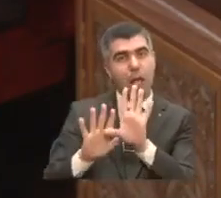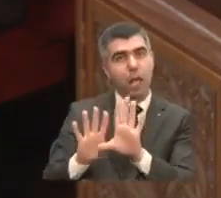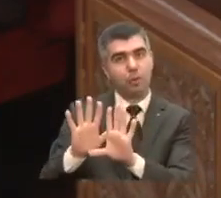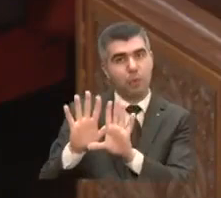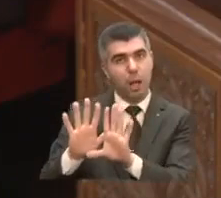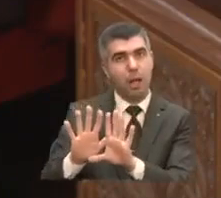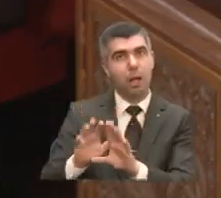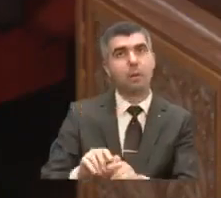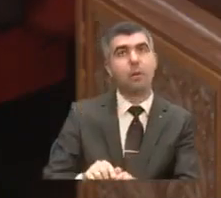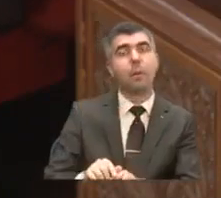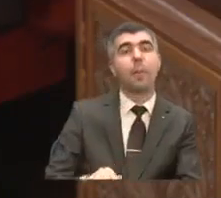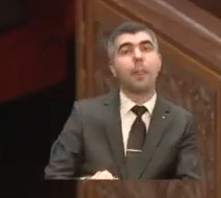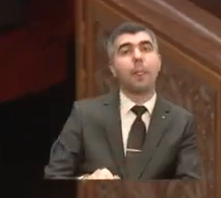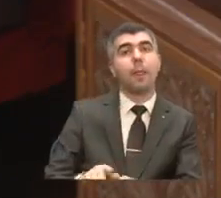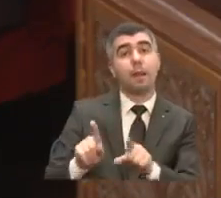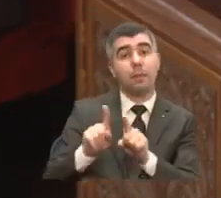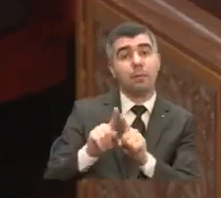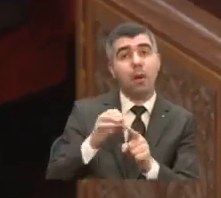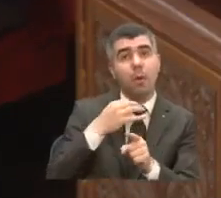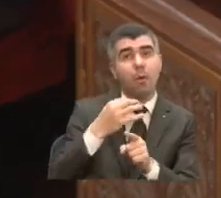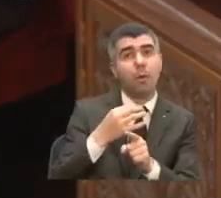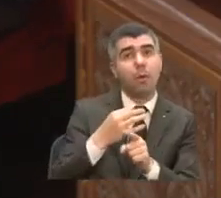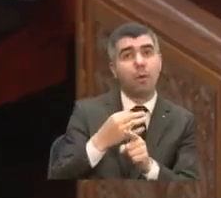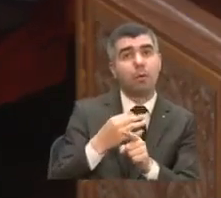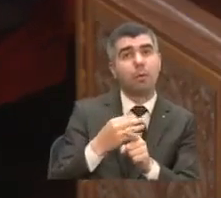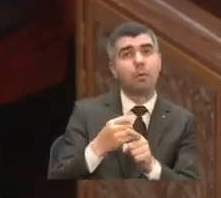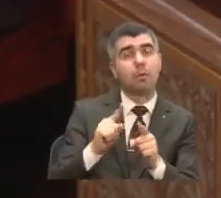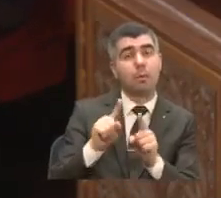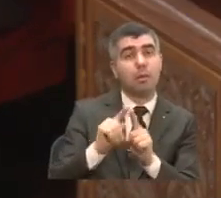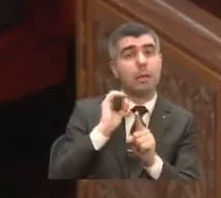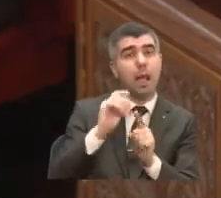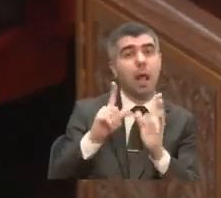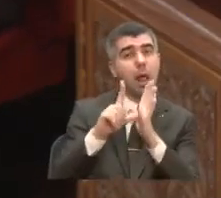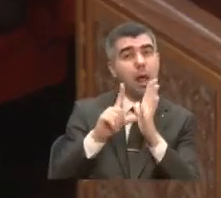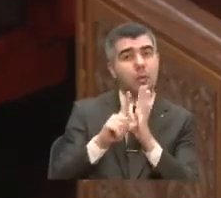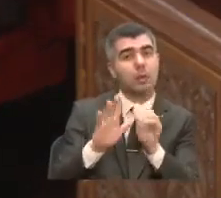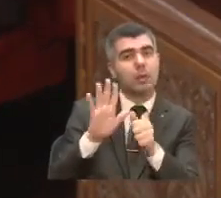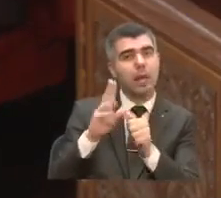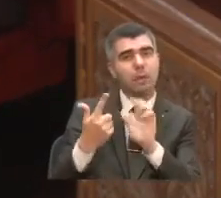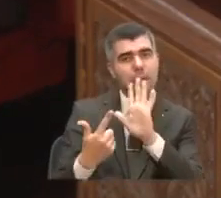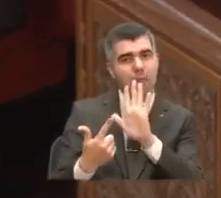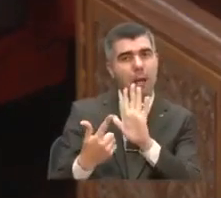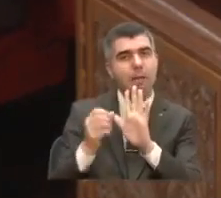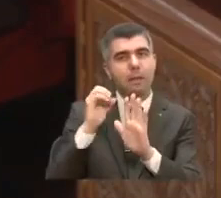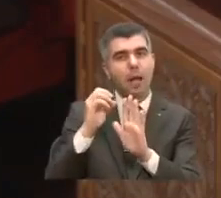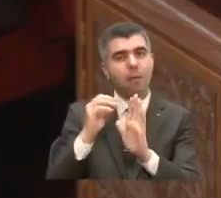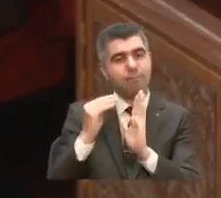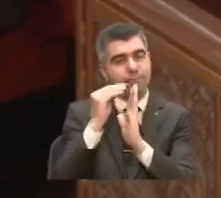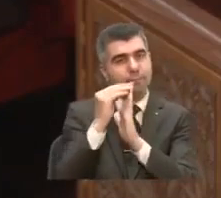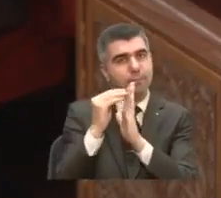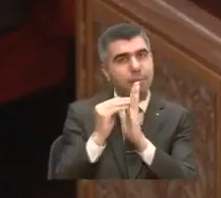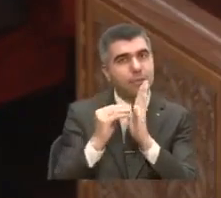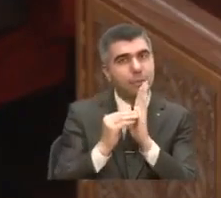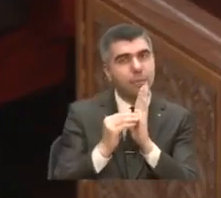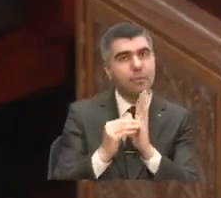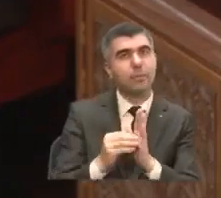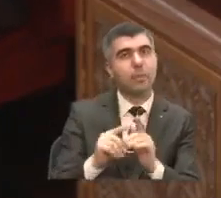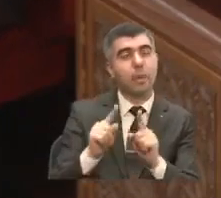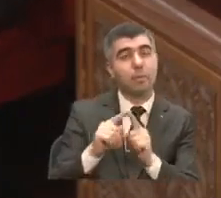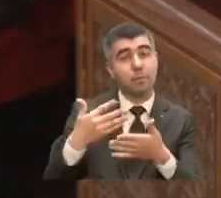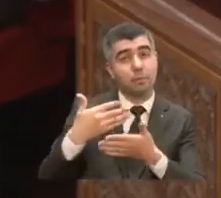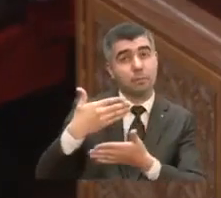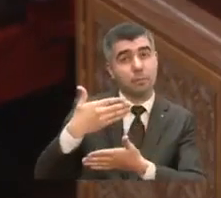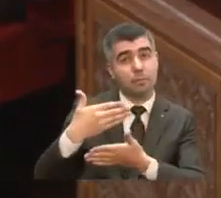2/10/242/243 اللي تيتكلم بالفعل على في الماده ديالو 6 والماده ديالو 7. في الماده 7 تيتكلم على هذا القرار اللي هو فقط